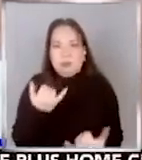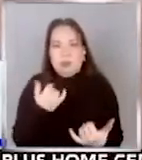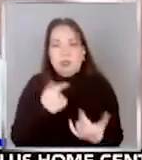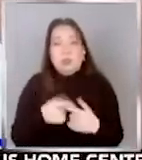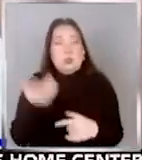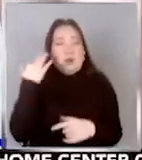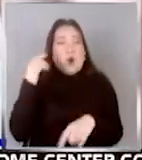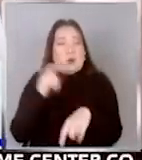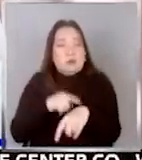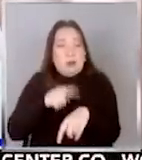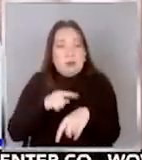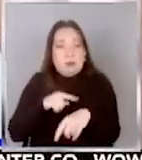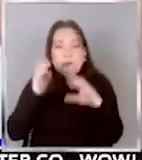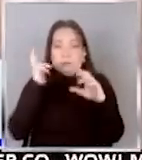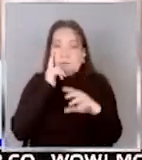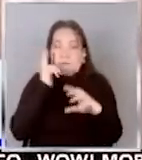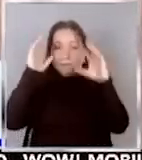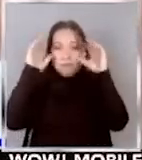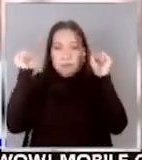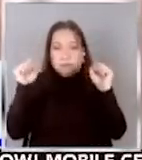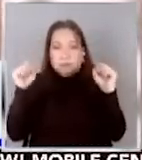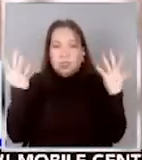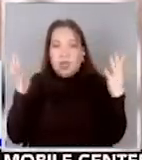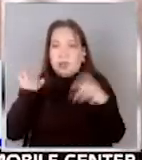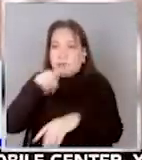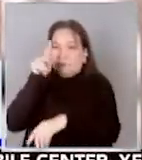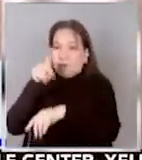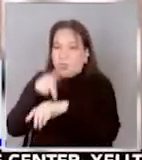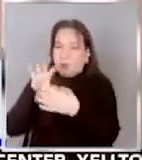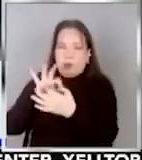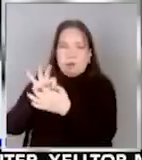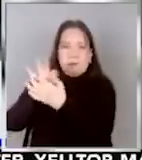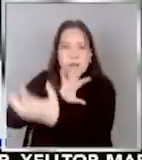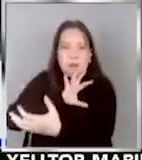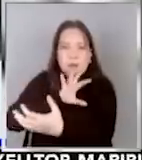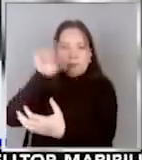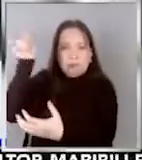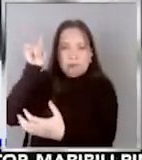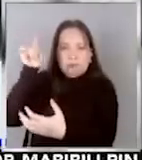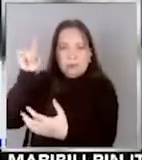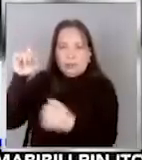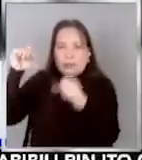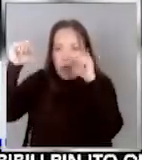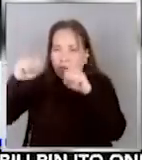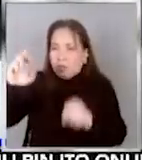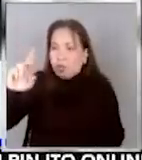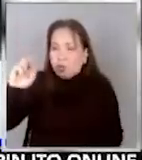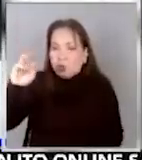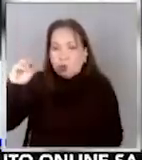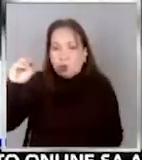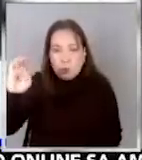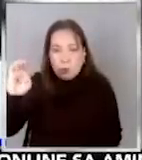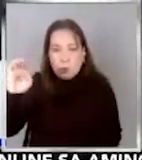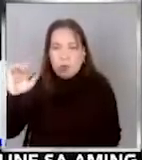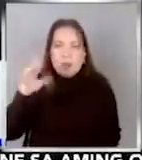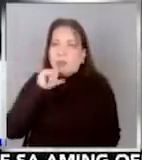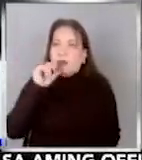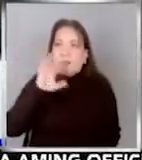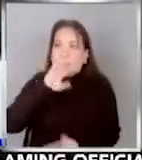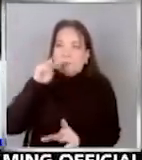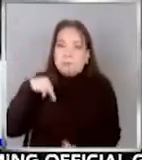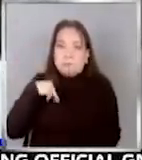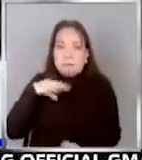Duterte administration ay bumitaw ang Pilipinas sa Rome Statute at kumawala sa jurisdiksyon ng ICC.